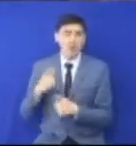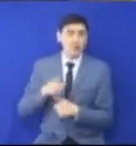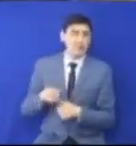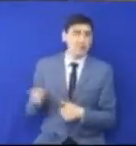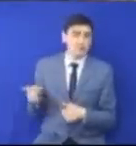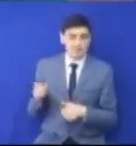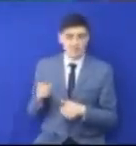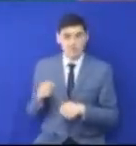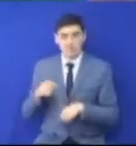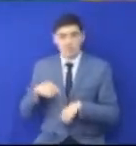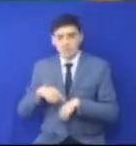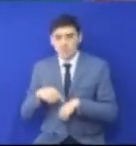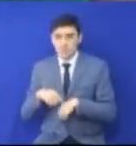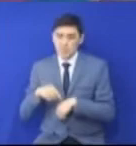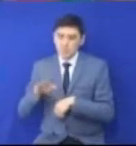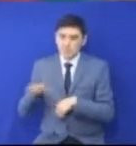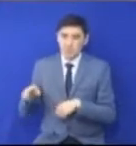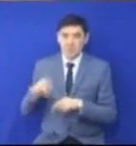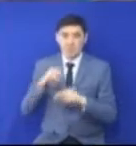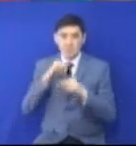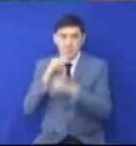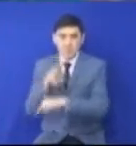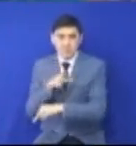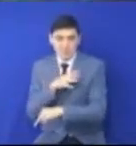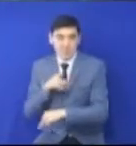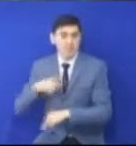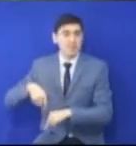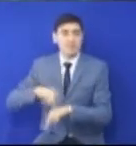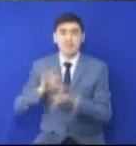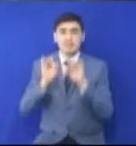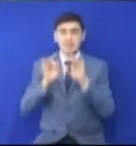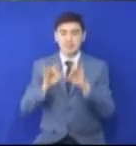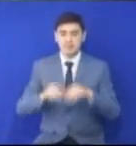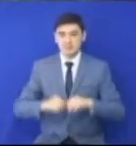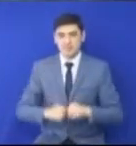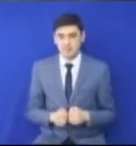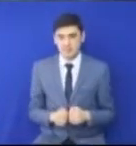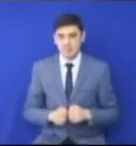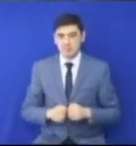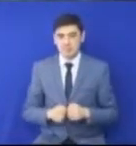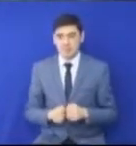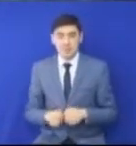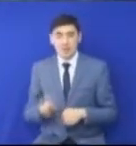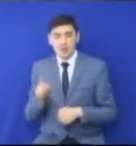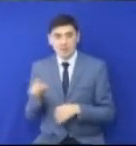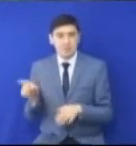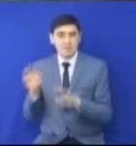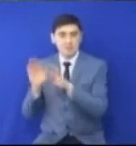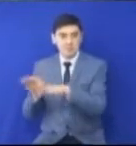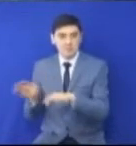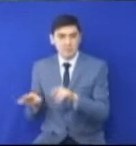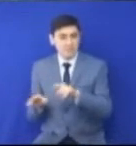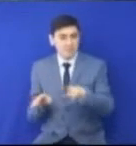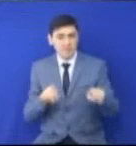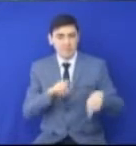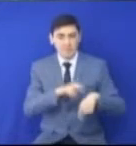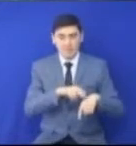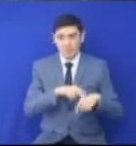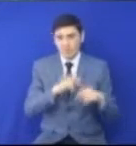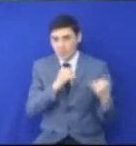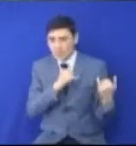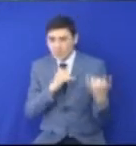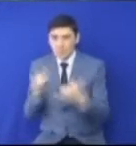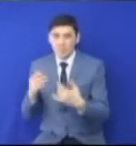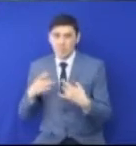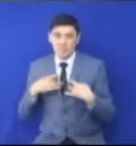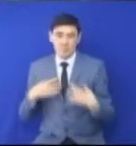тәрбиеленушілерге жүрек жылуын сыйлаған жандарға алғыстары шексіз. Сделали для наших ребят большой праздник. Балаларымызға арнап